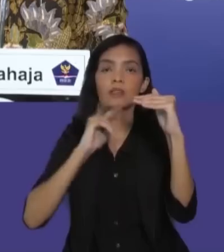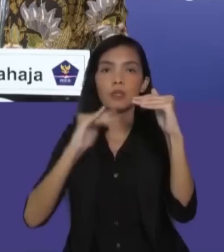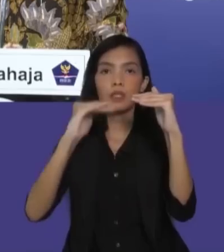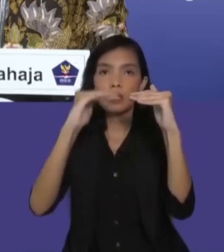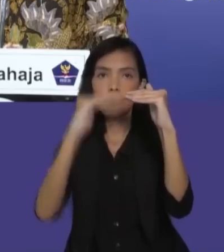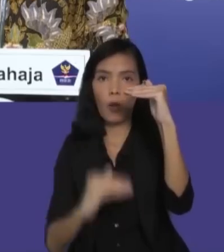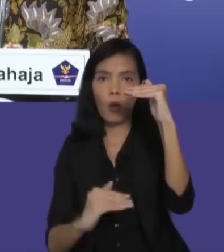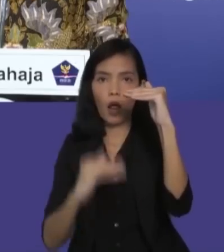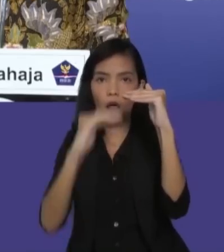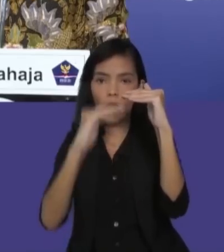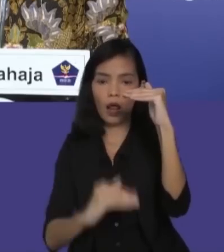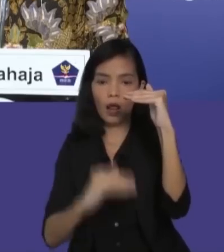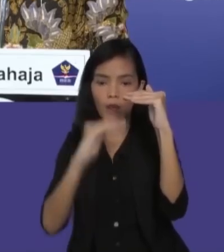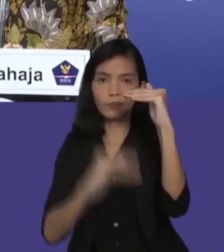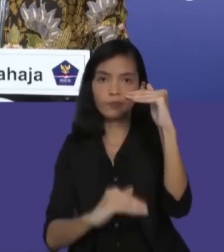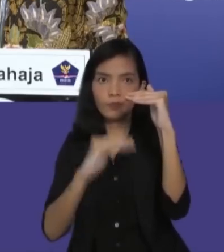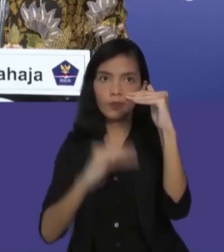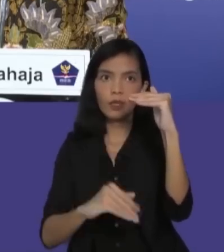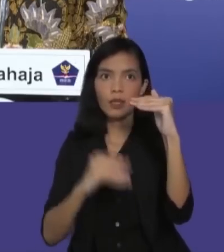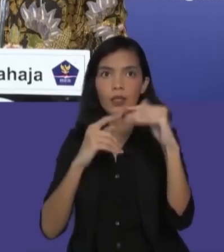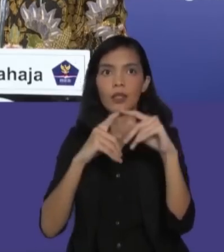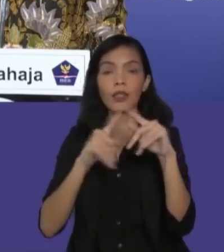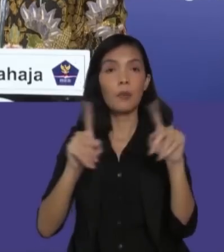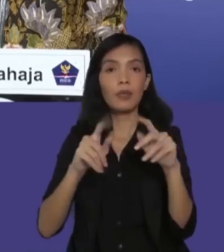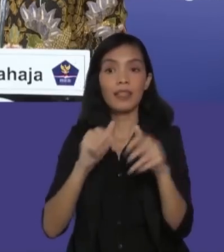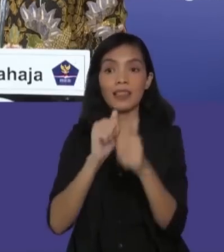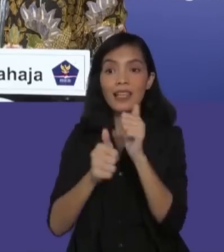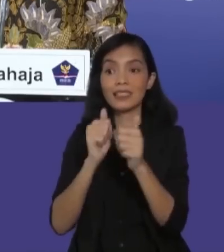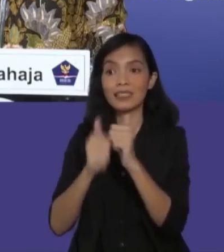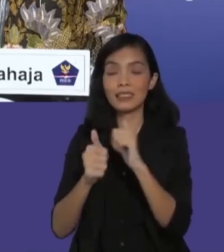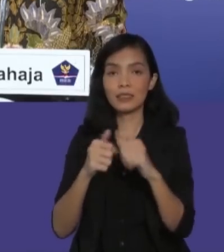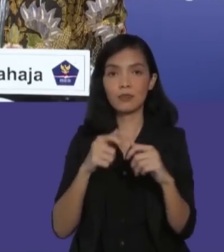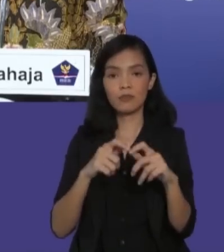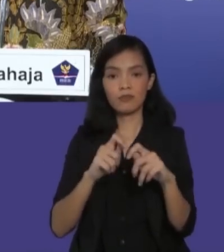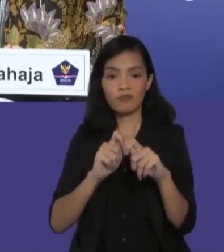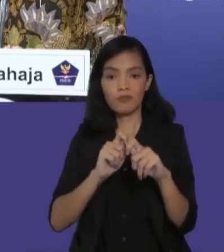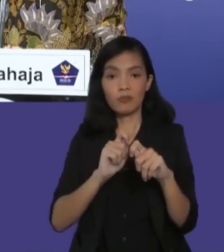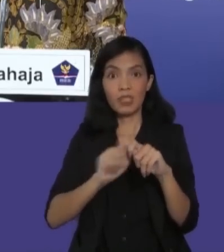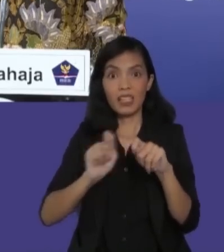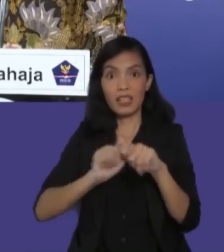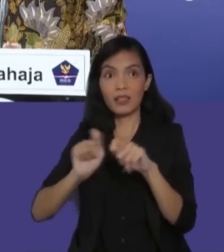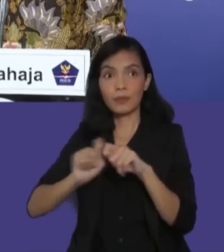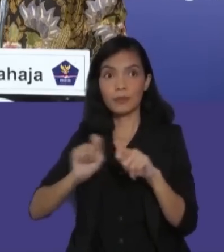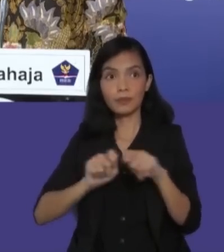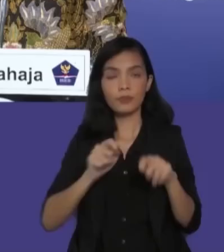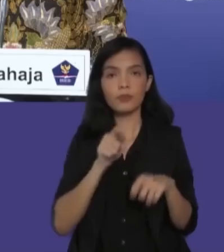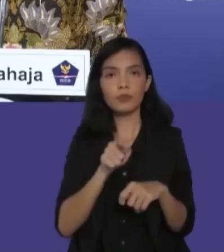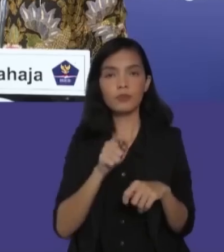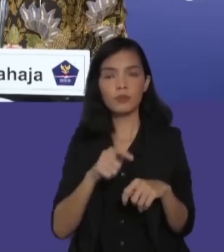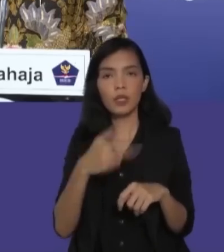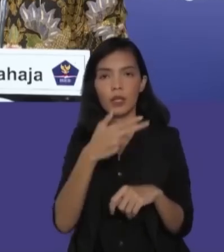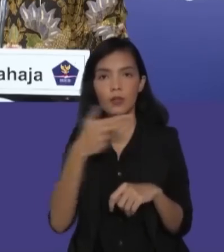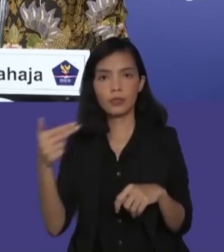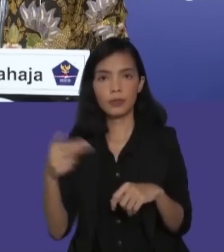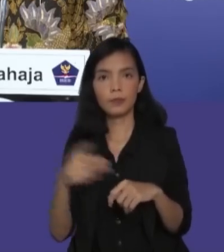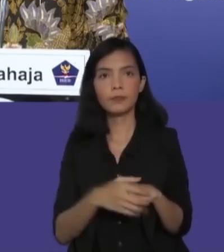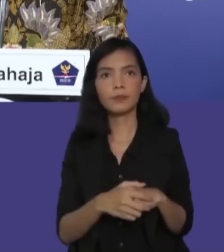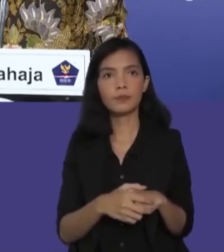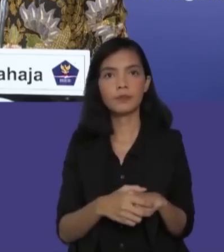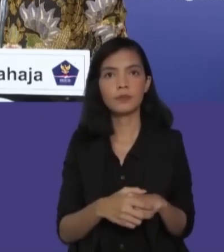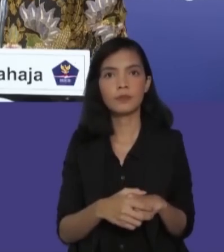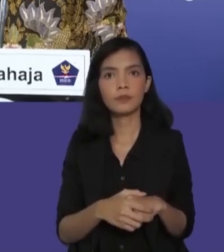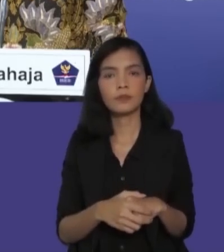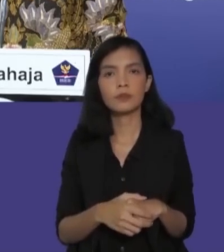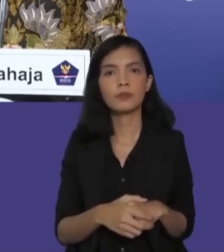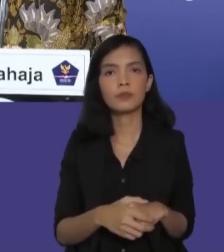bahwa perkembangan test kit yang dilakukan di konsorsium ini di Indonesia